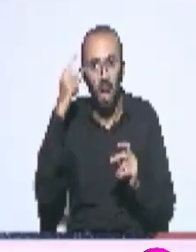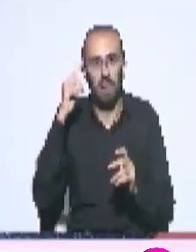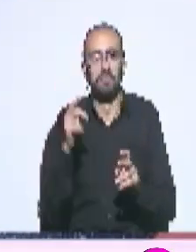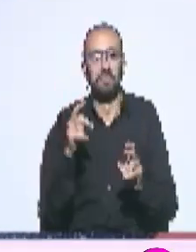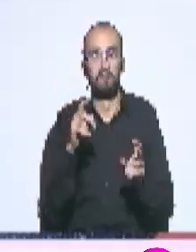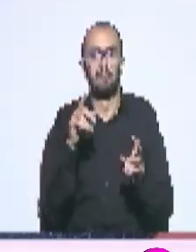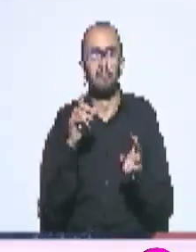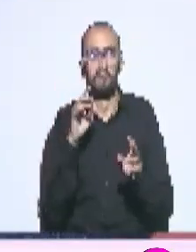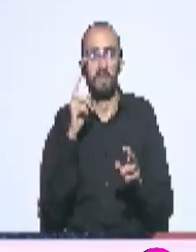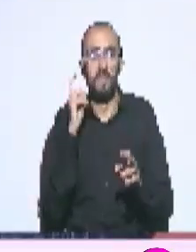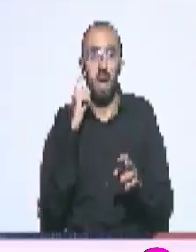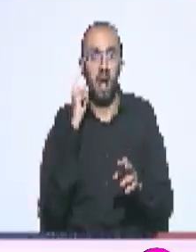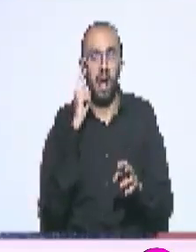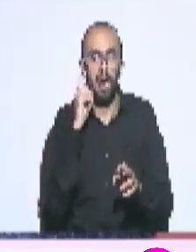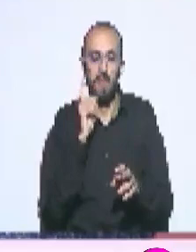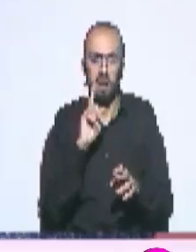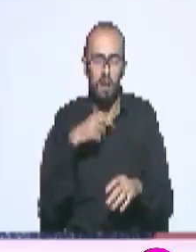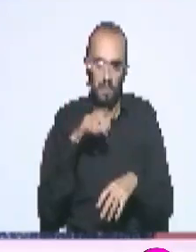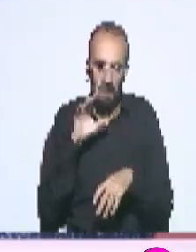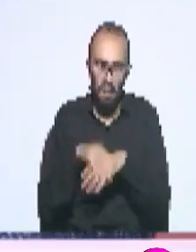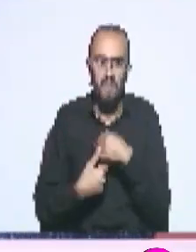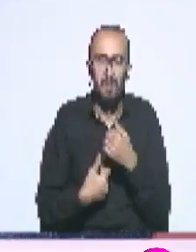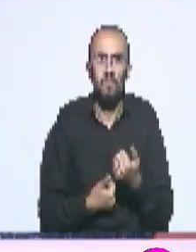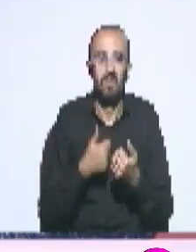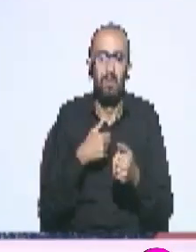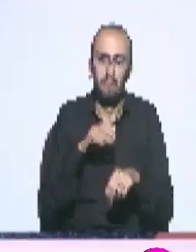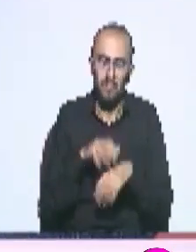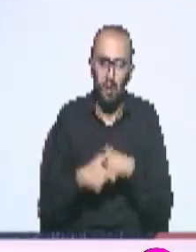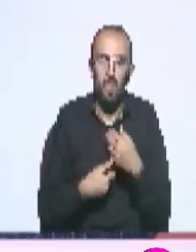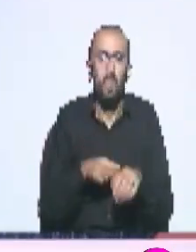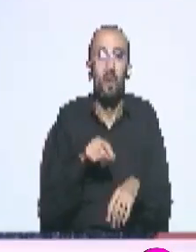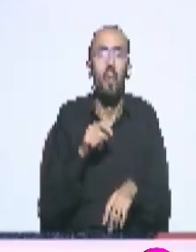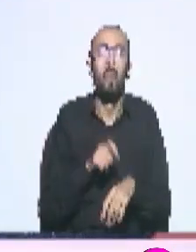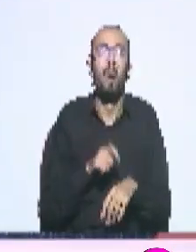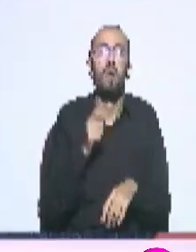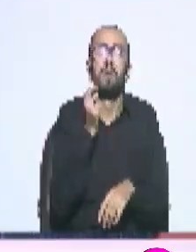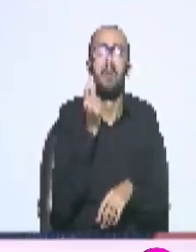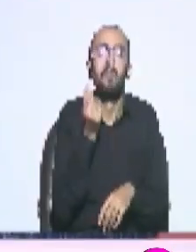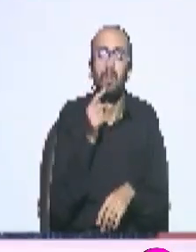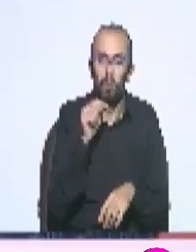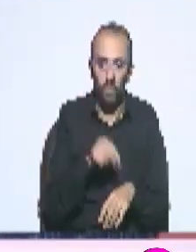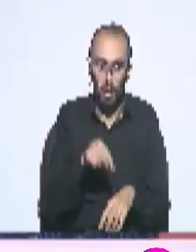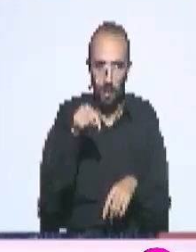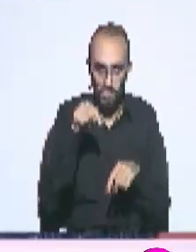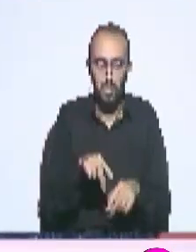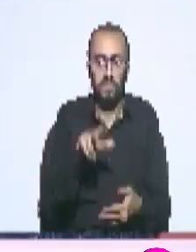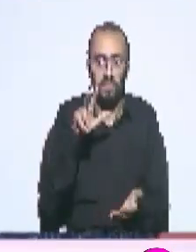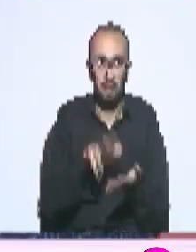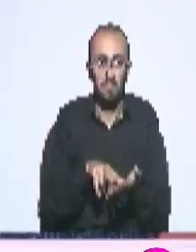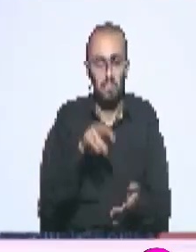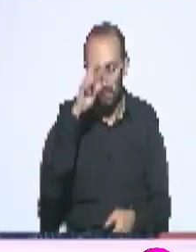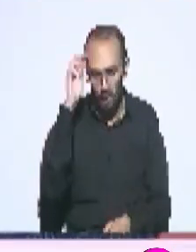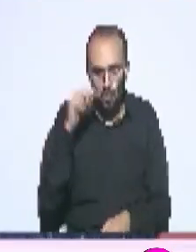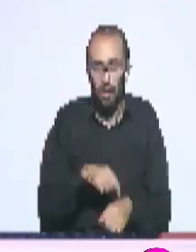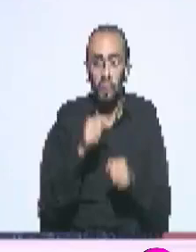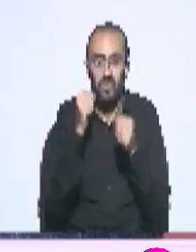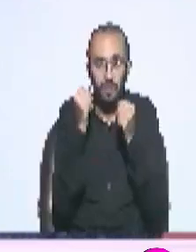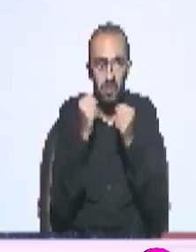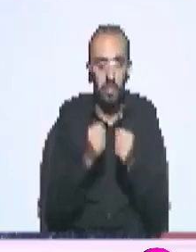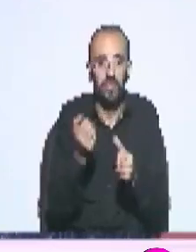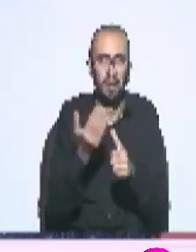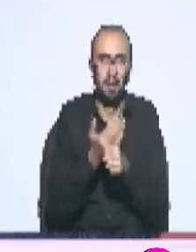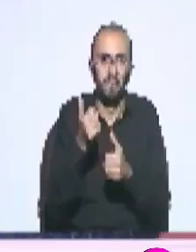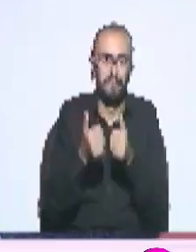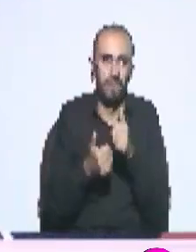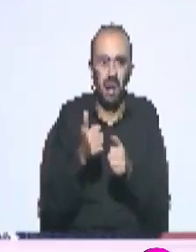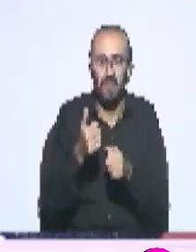انا لا انا هقدر اعمل للموضوع وقت انا احط له وقت حتى لو فعلا دلوقتي انا وقتي ما يسمحش بسبب امتحانات